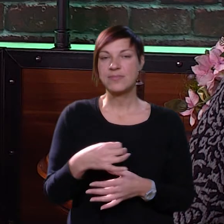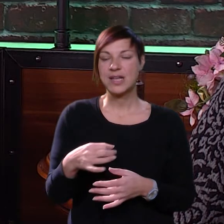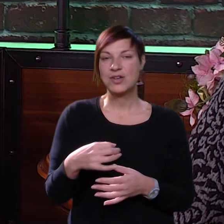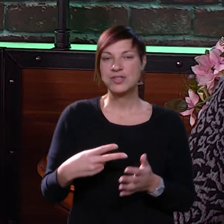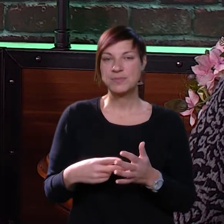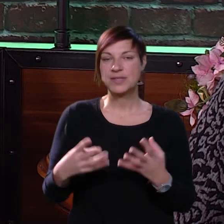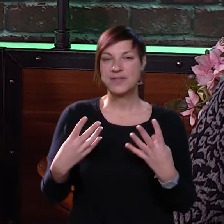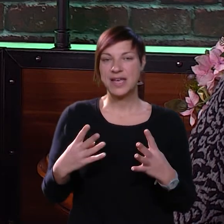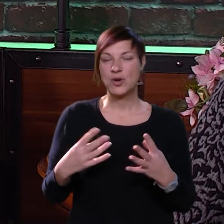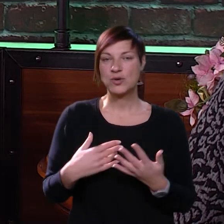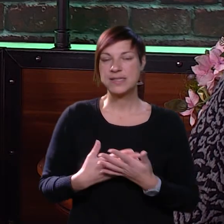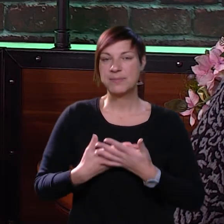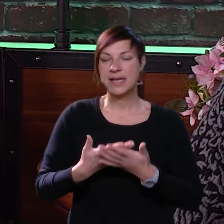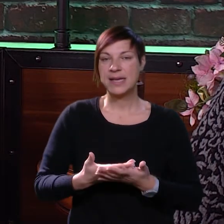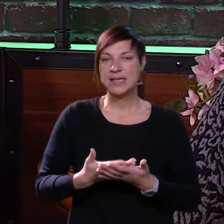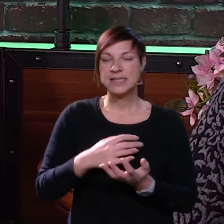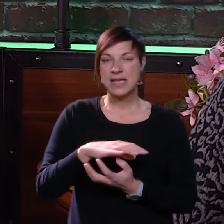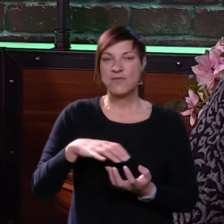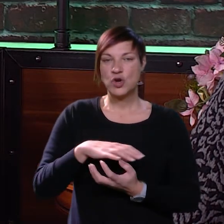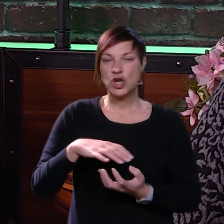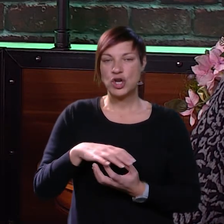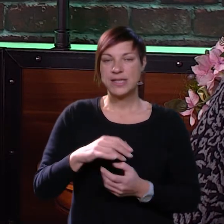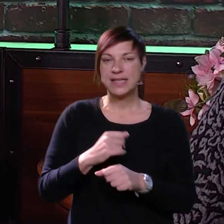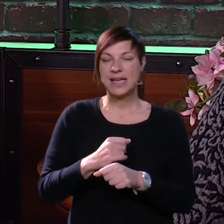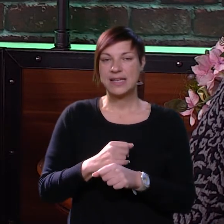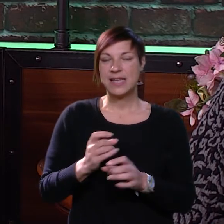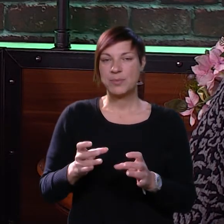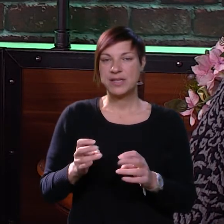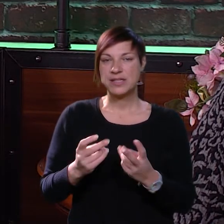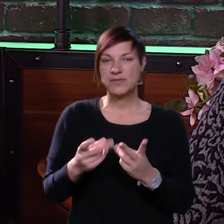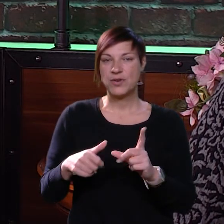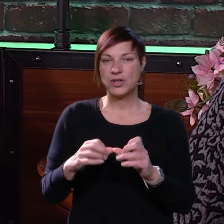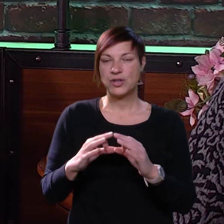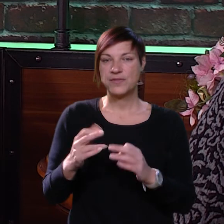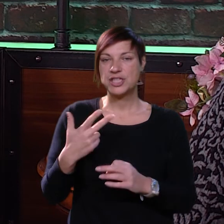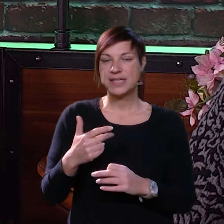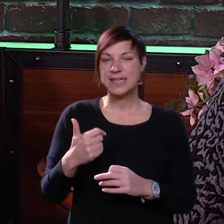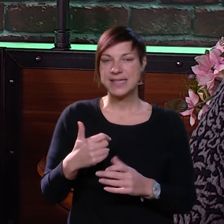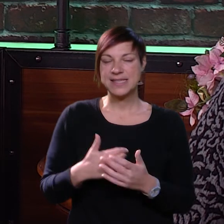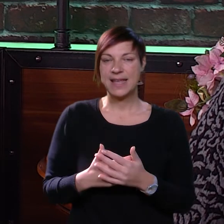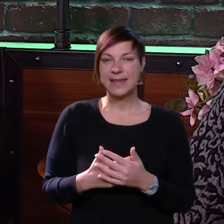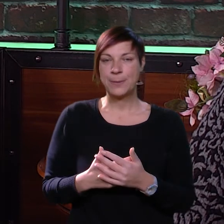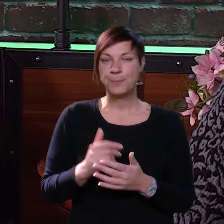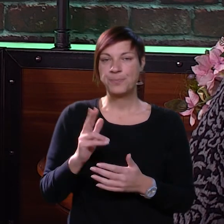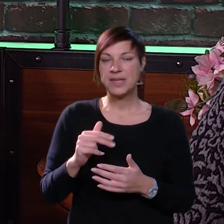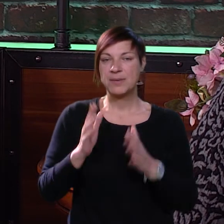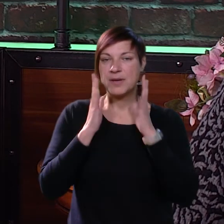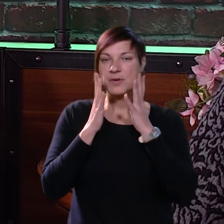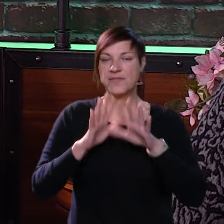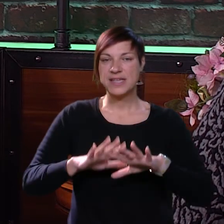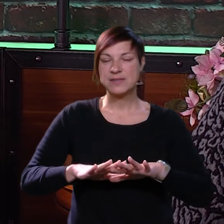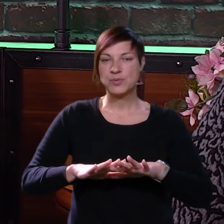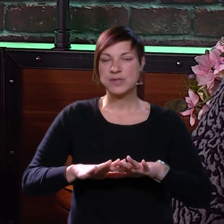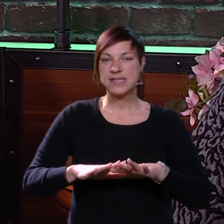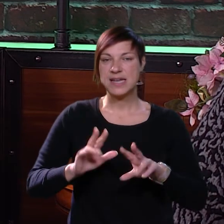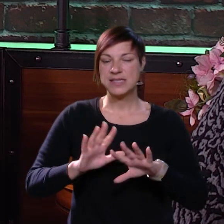da, osnovali smo 2008. na inicijativu roditelja, djelujemo na adresi Iva Vojnovića 31, imamo